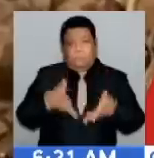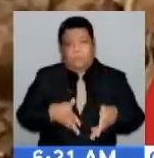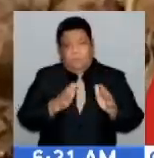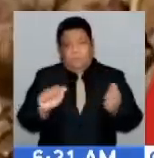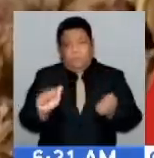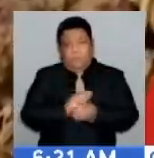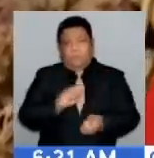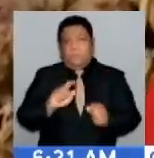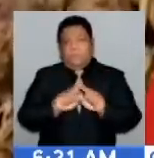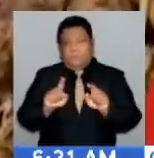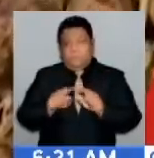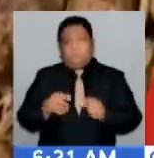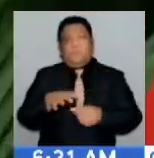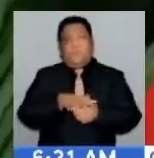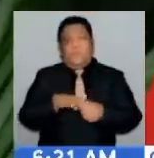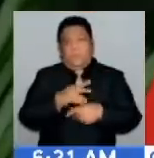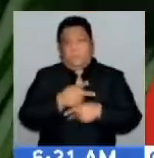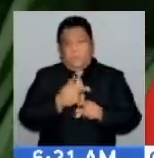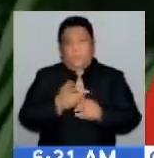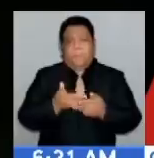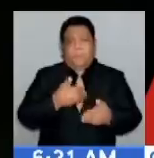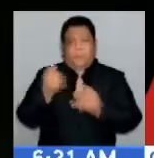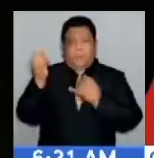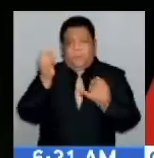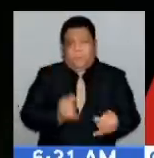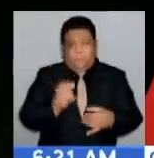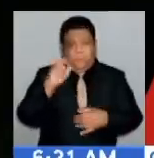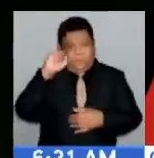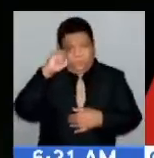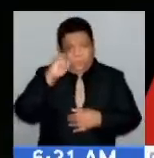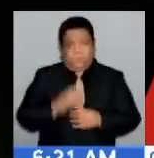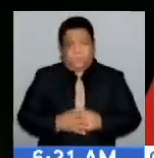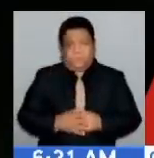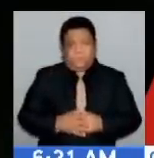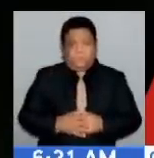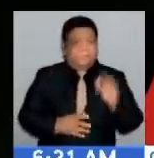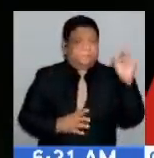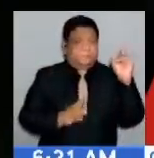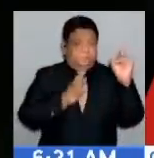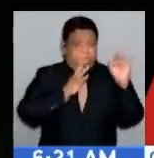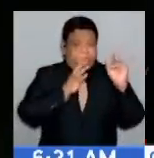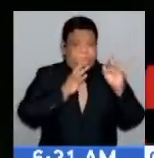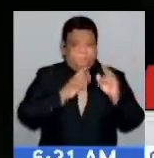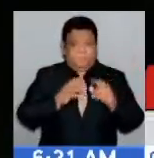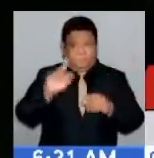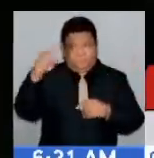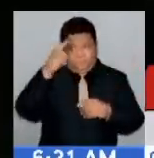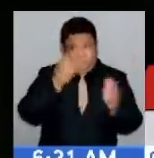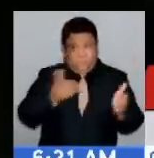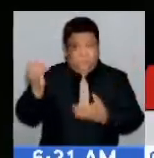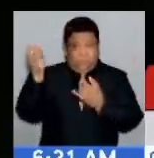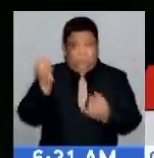produkto bago mag-angkat ng imported na sibuyas. Doon po sa planong pag-angkat ng gobyerno, bago po sana